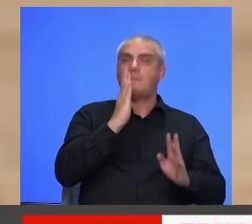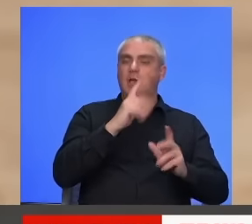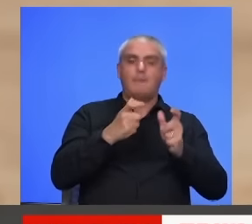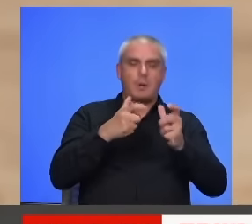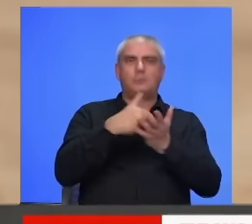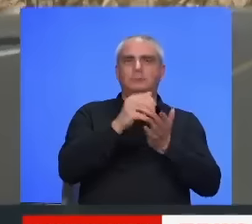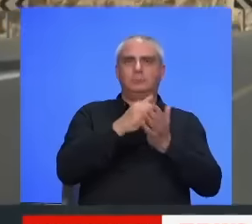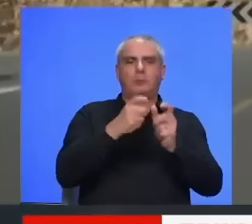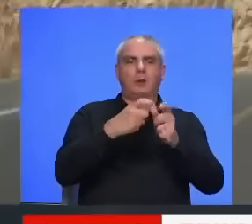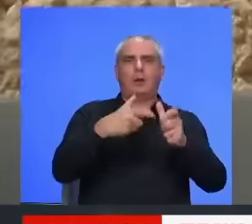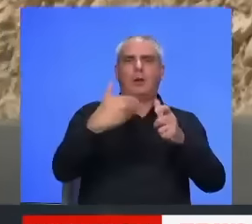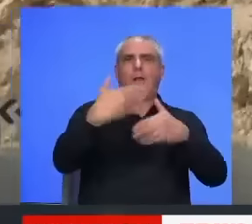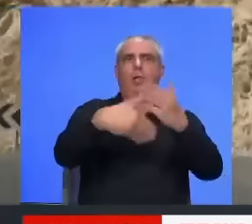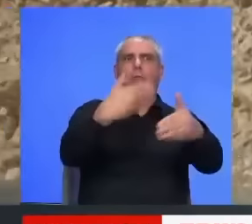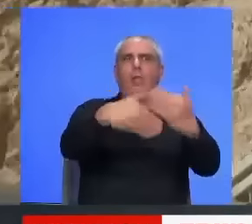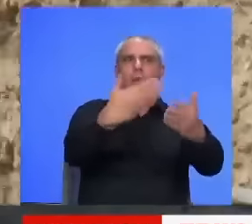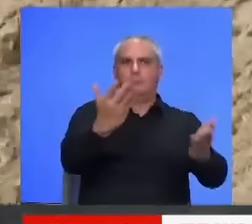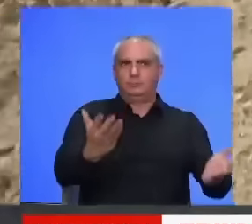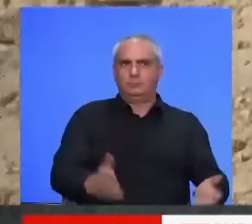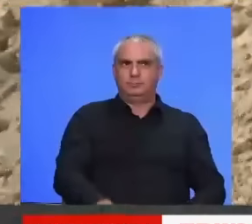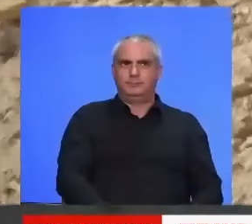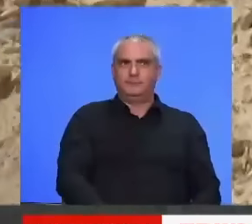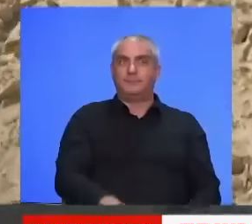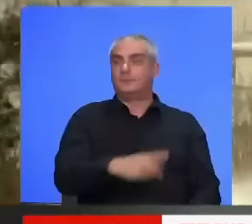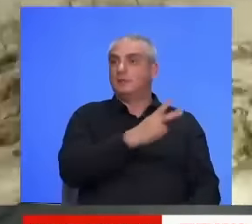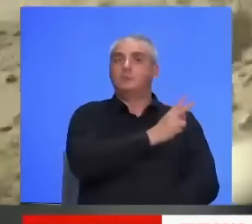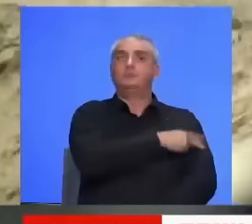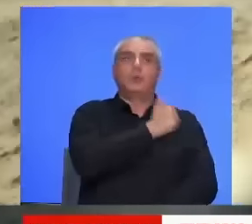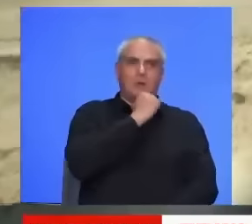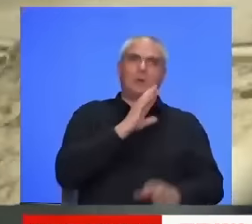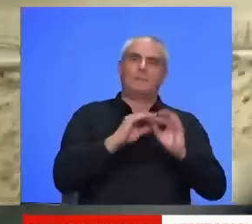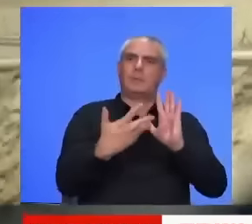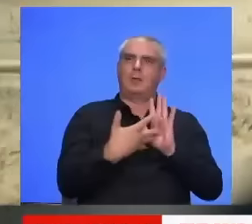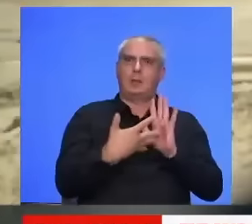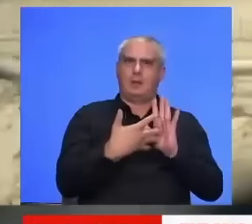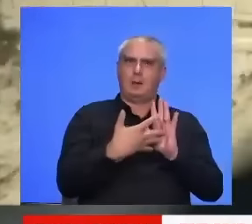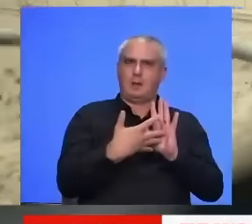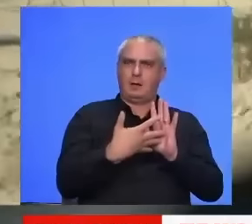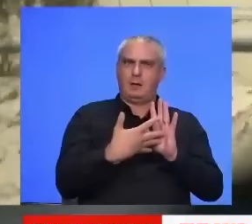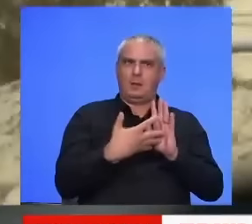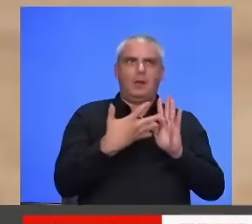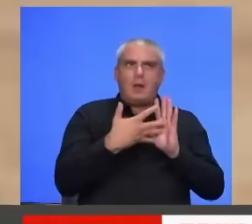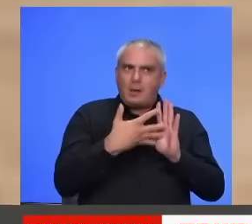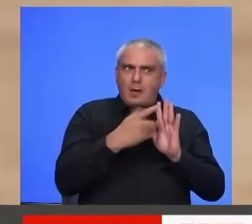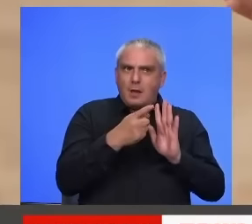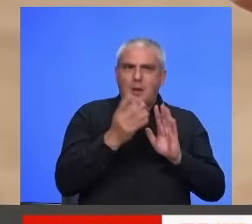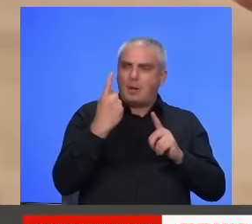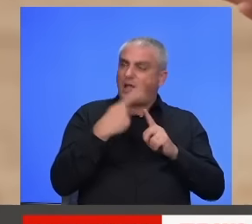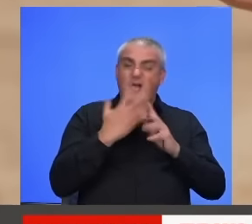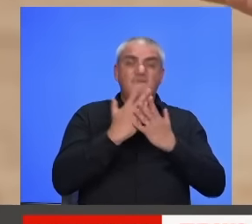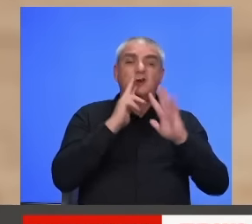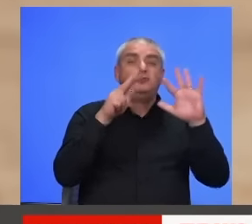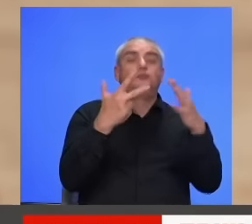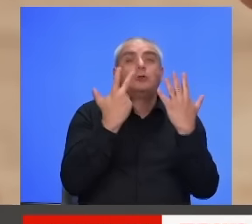המשיכו להתגלגל מאז. המשטרה הירוקה פותחת בחקירה. והחקירה הזו עדיין